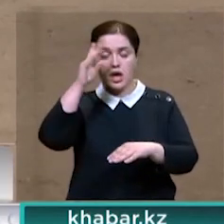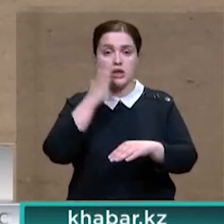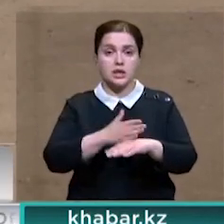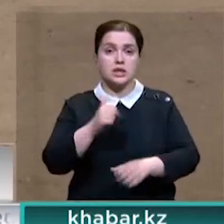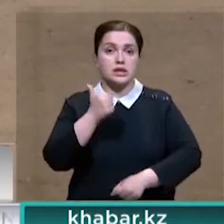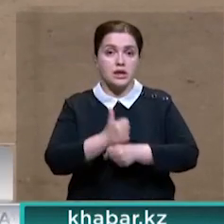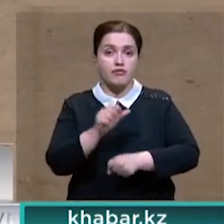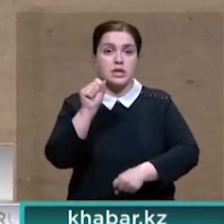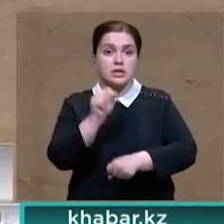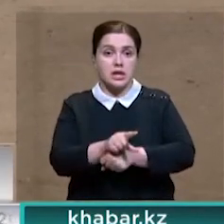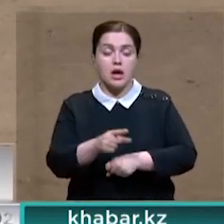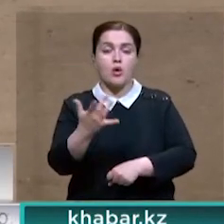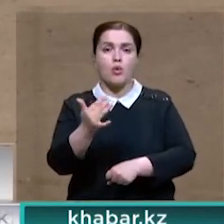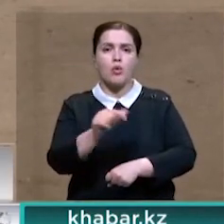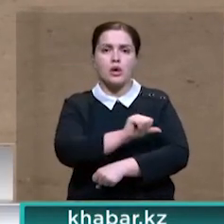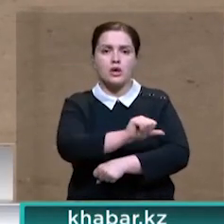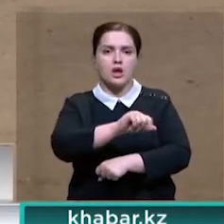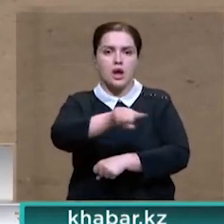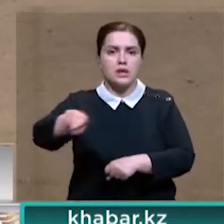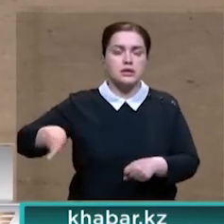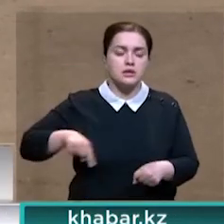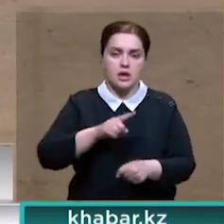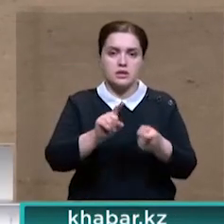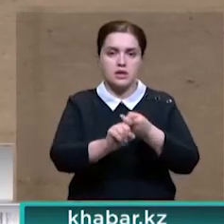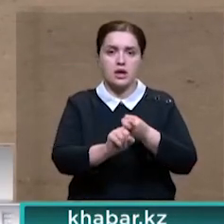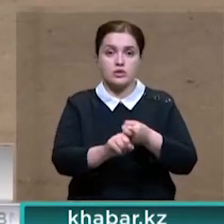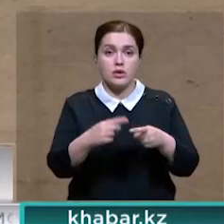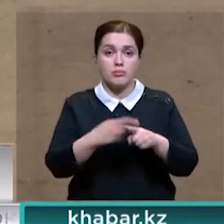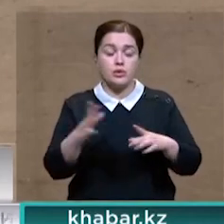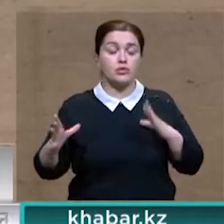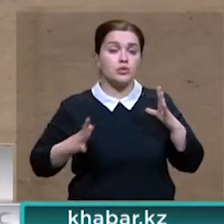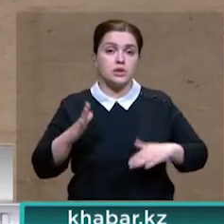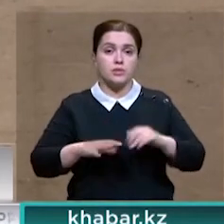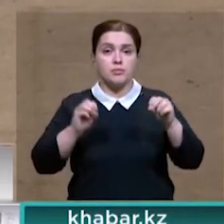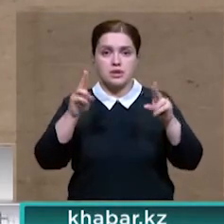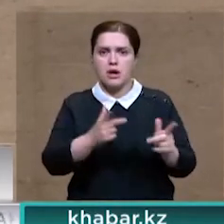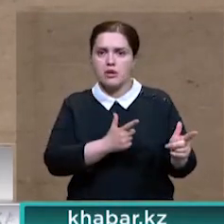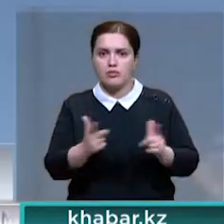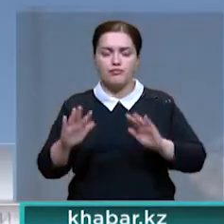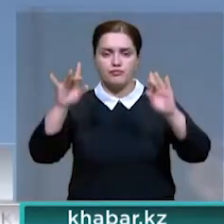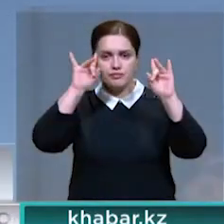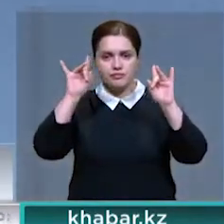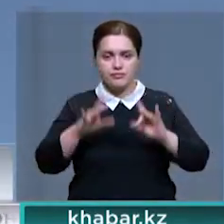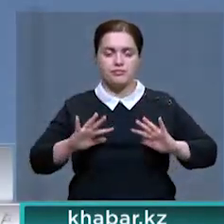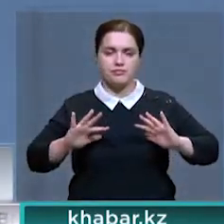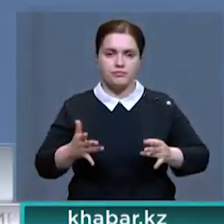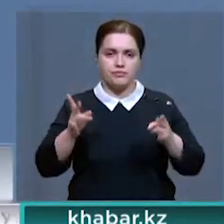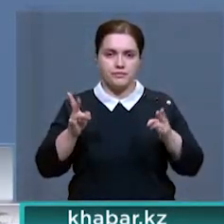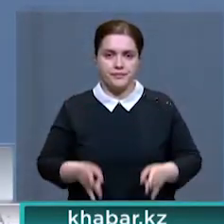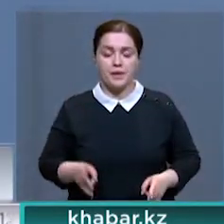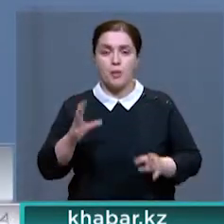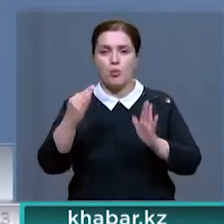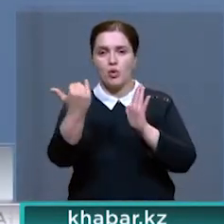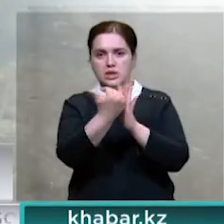их задача – определить границы зараженного участка. Благодаря таким учениям специалисты готовы к любой ситуации. По сценарию